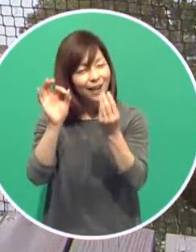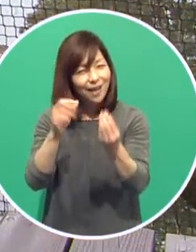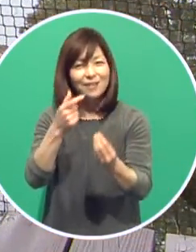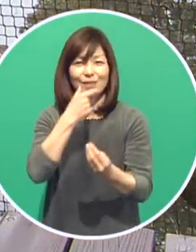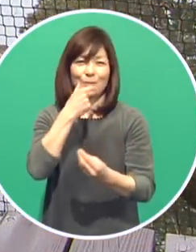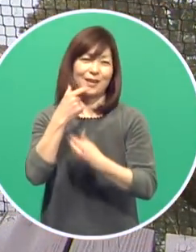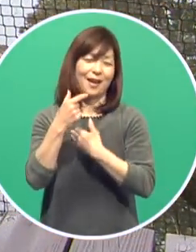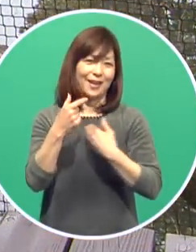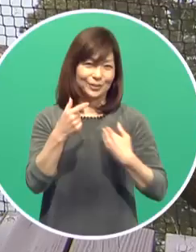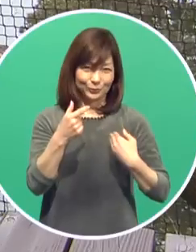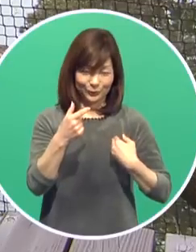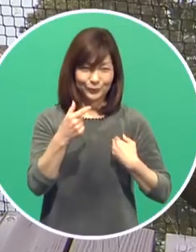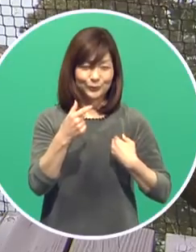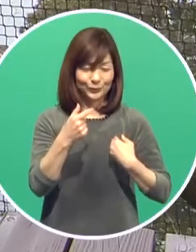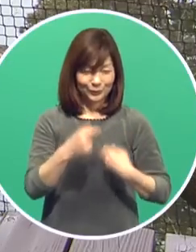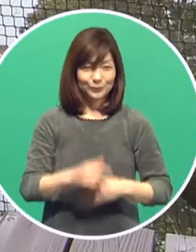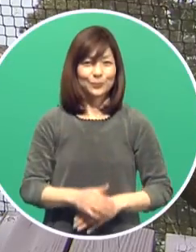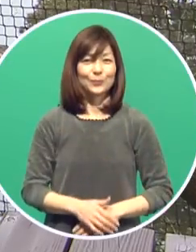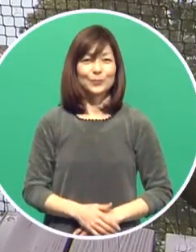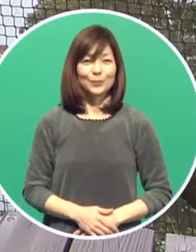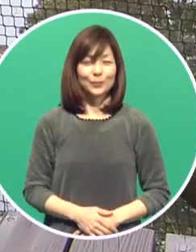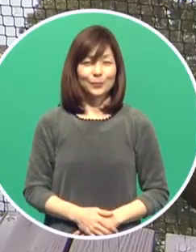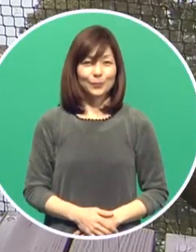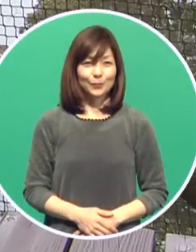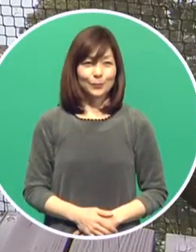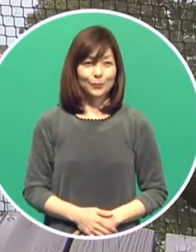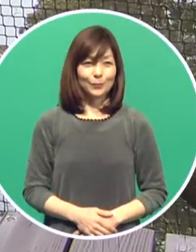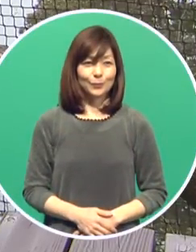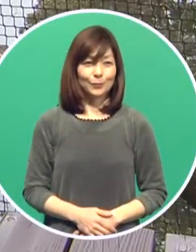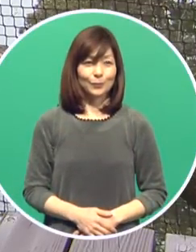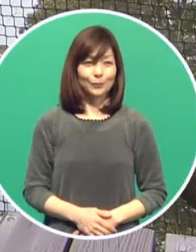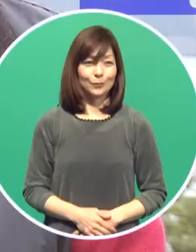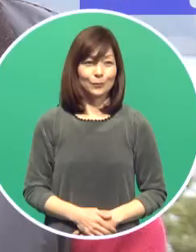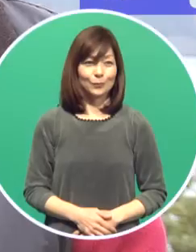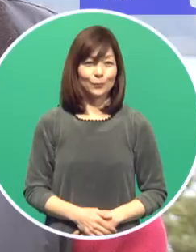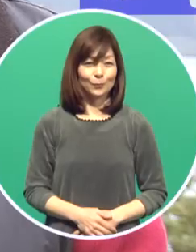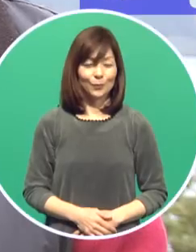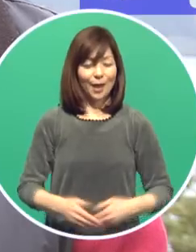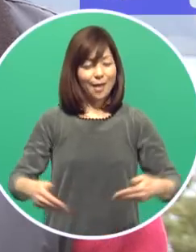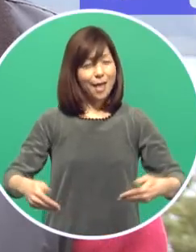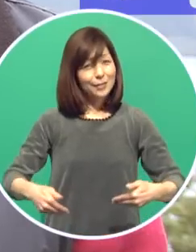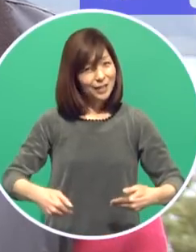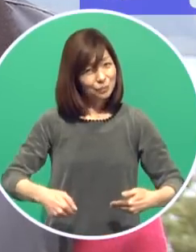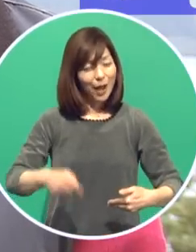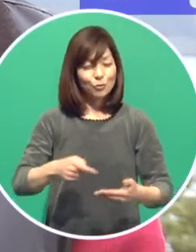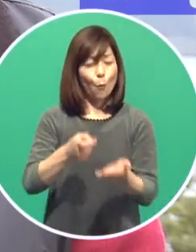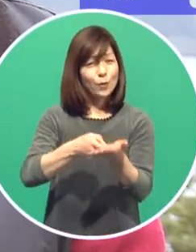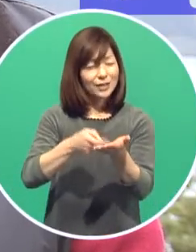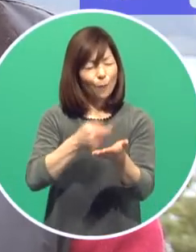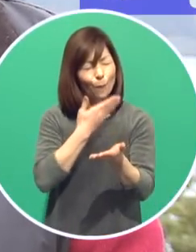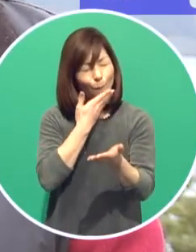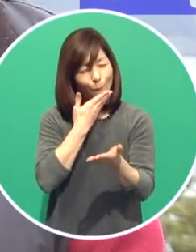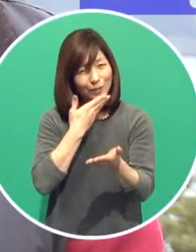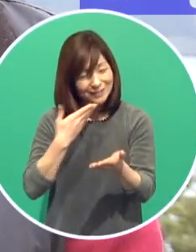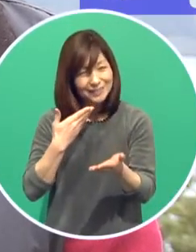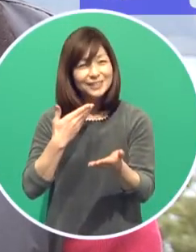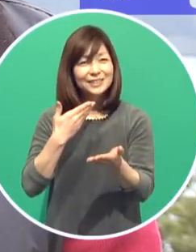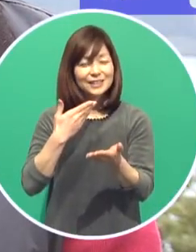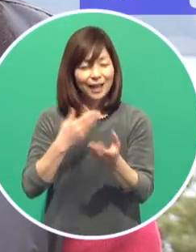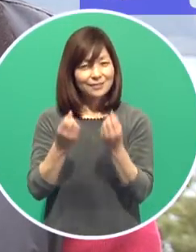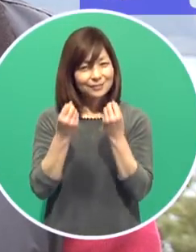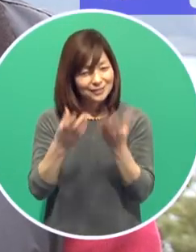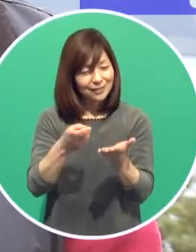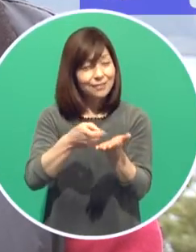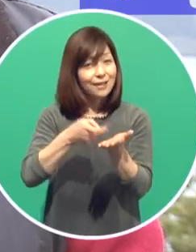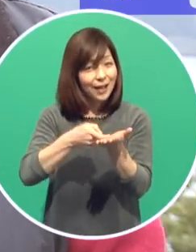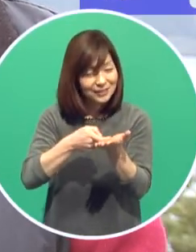る。 これまたいい景色のところでね、いいねこれ。 本当に江田島の牡蠣は美味しいんで、皆さんに牡蠣を、地元